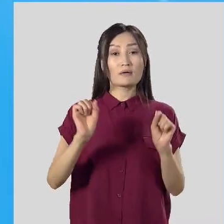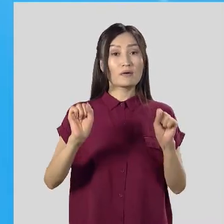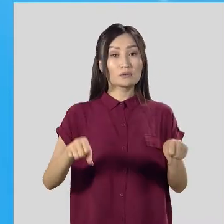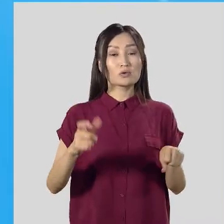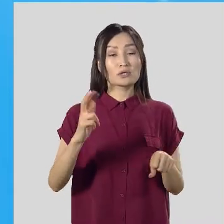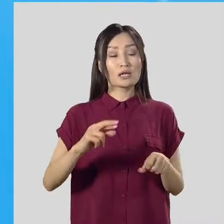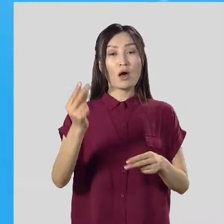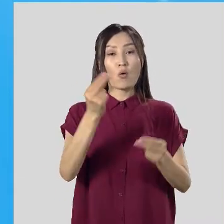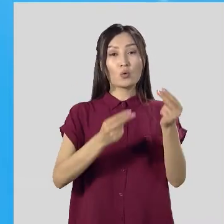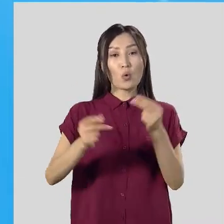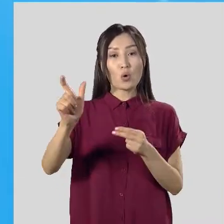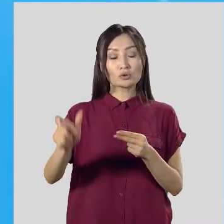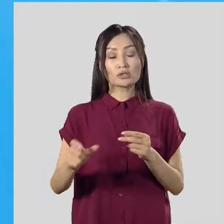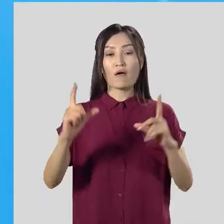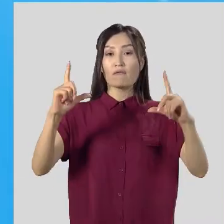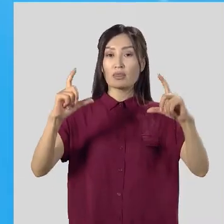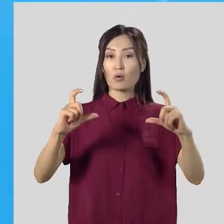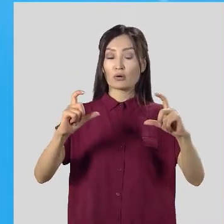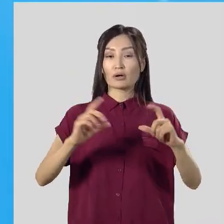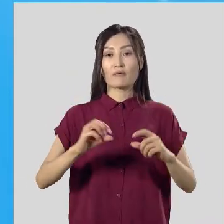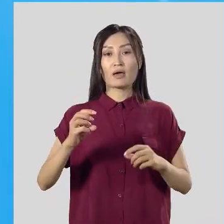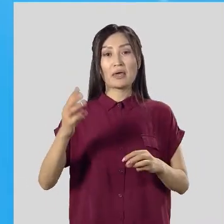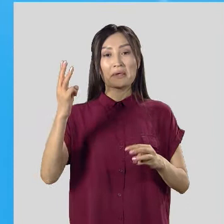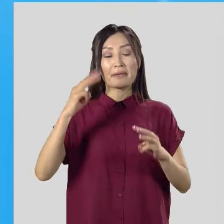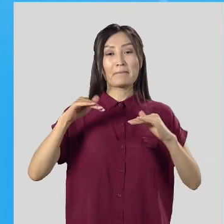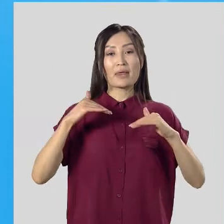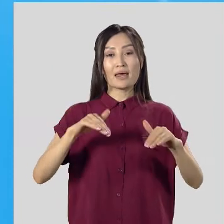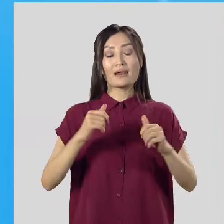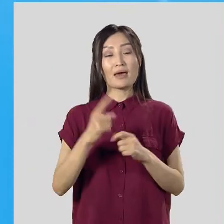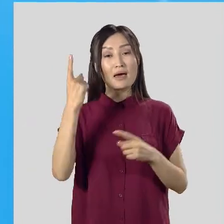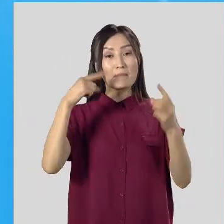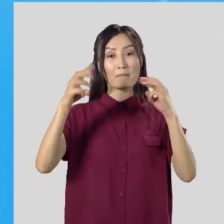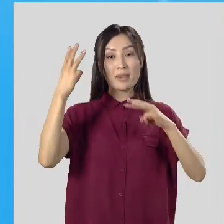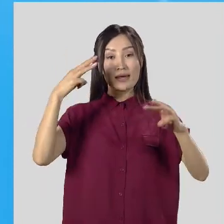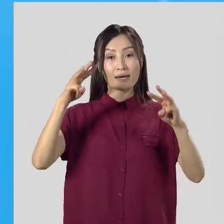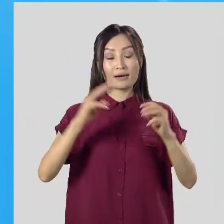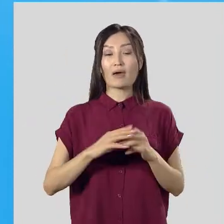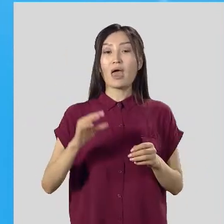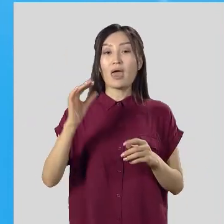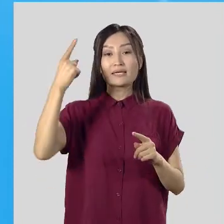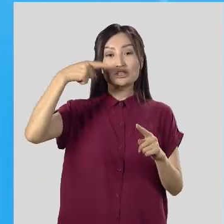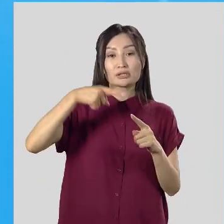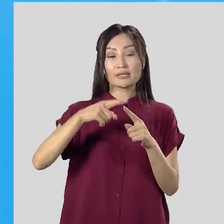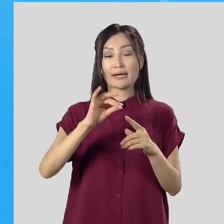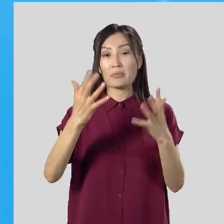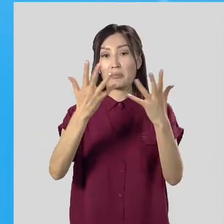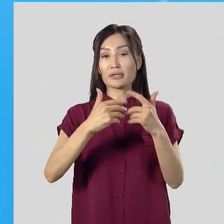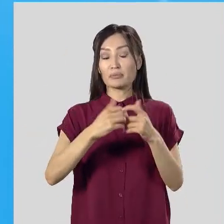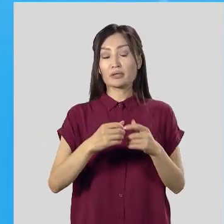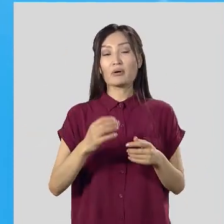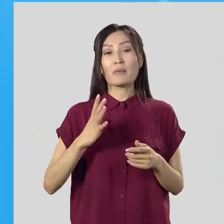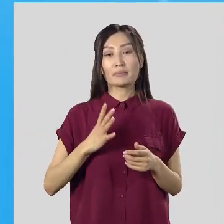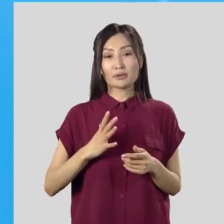возможности для художников, фотографов, модельеров. Однако инженерам и математикам